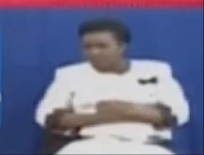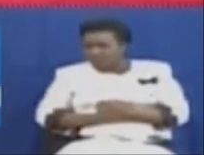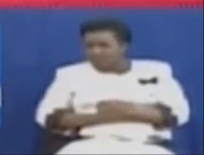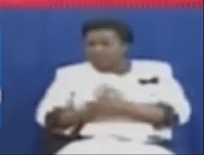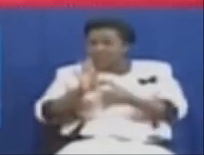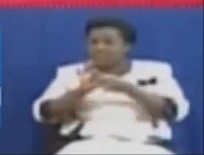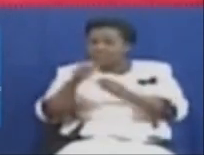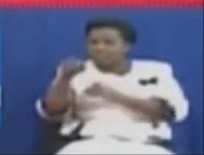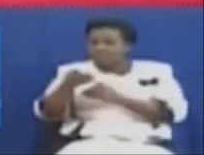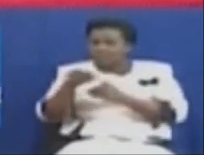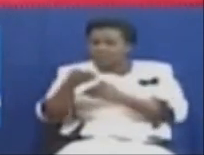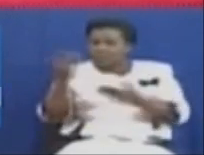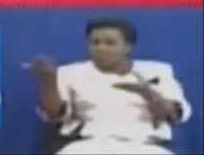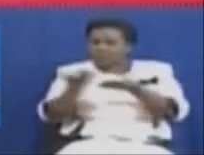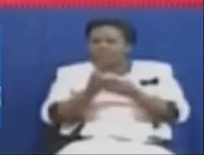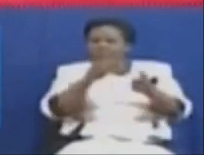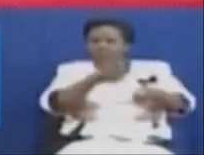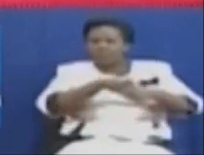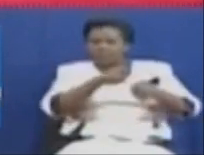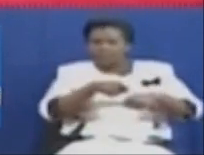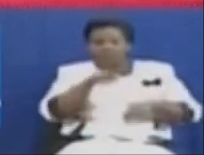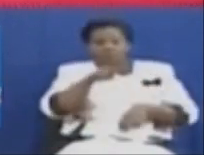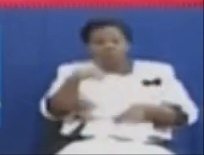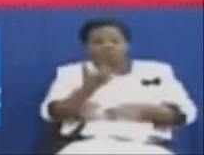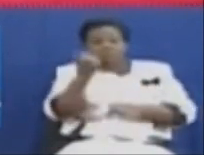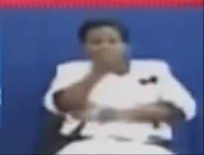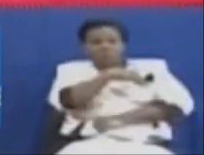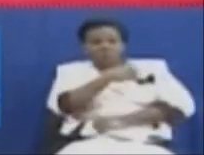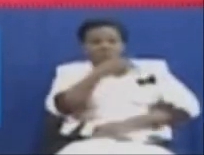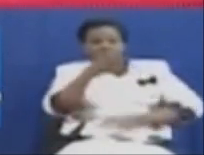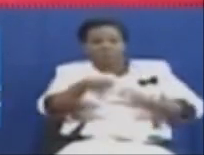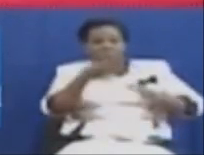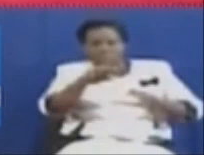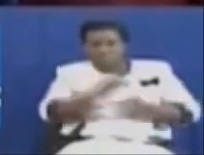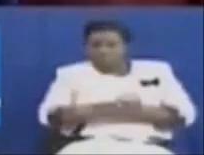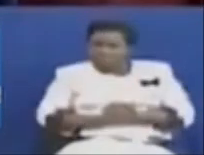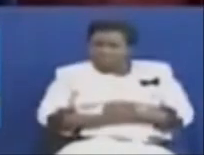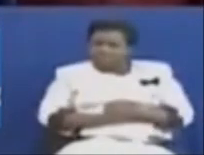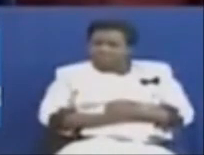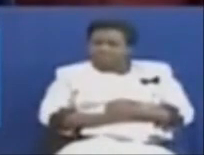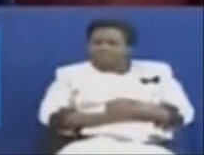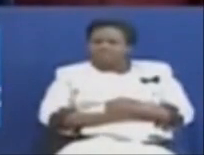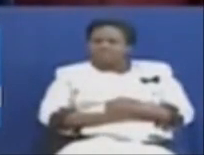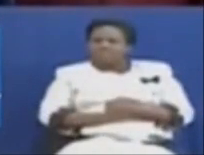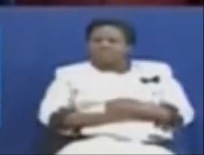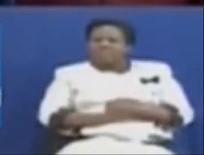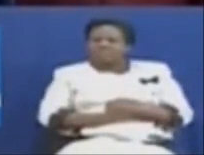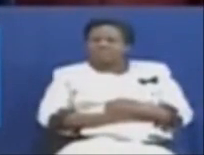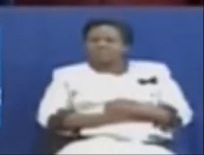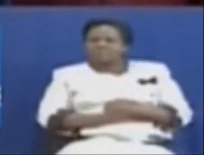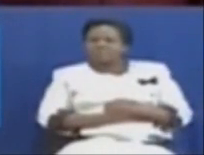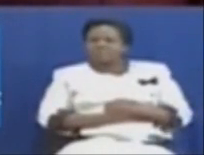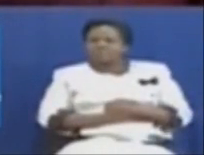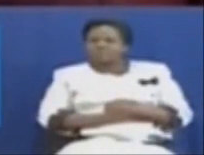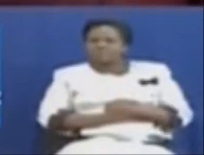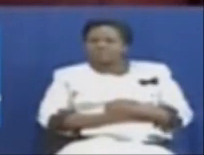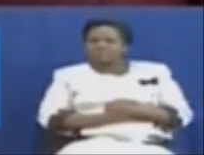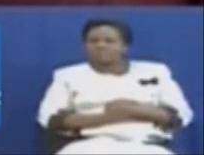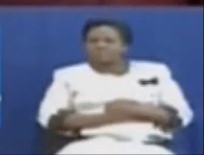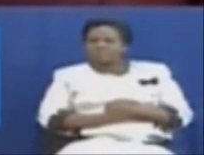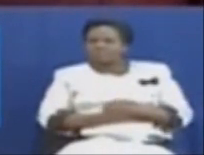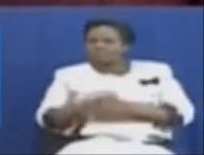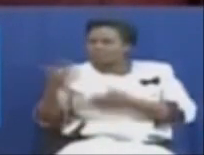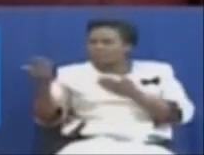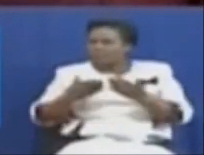wilayani inaweza kwenda katika dawati lililoko katika NMB ama CRDB ambalo linaiwakilisha benki ya maendeleo ya